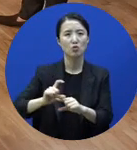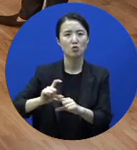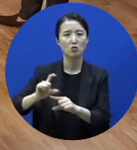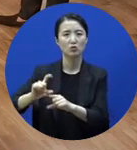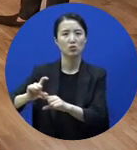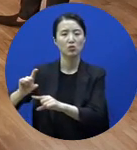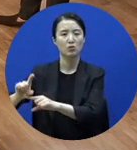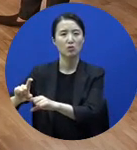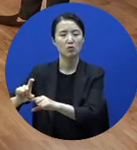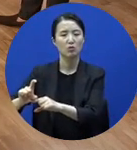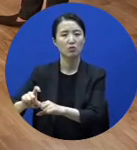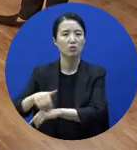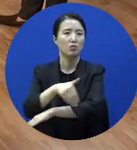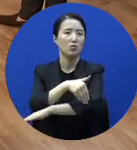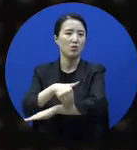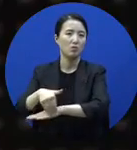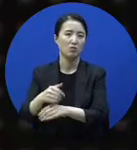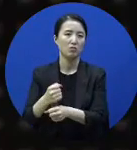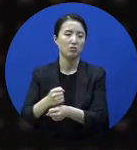뭔가 조금씩 우리가